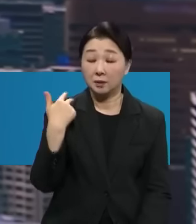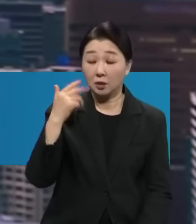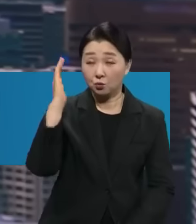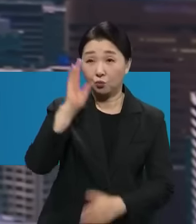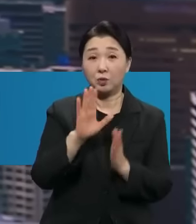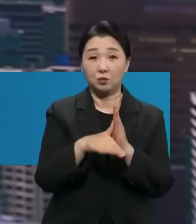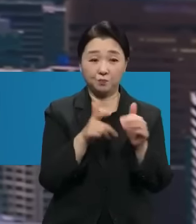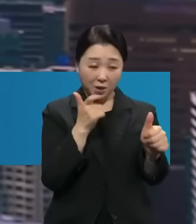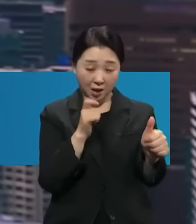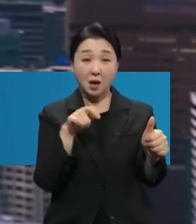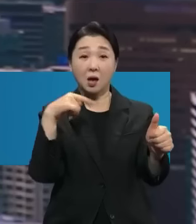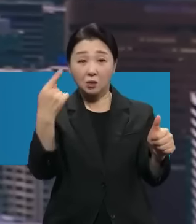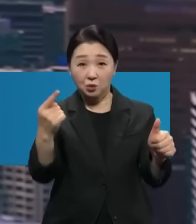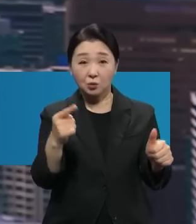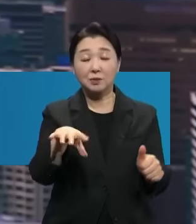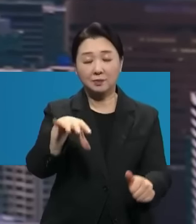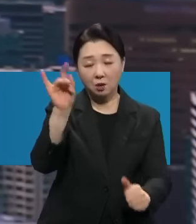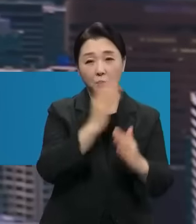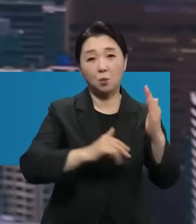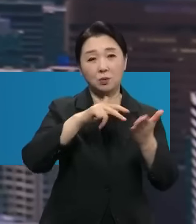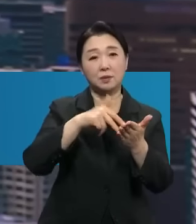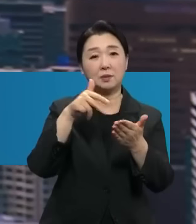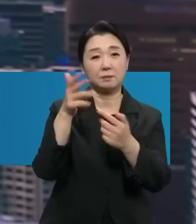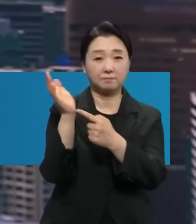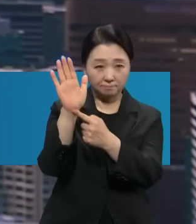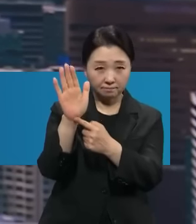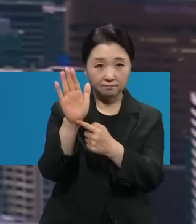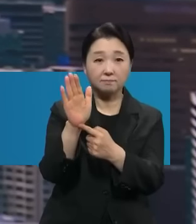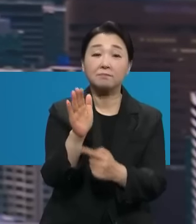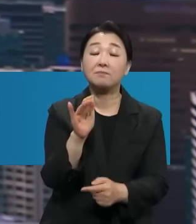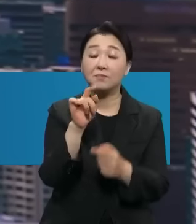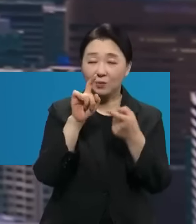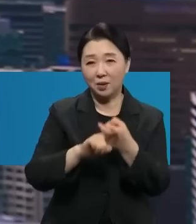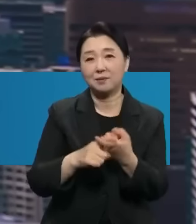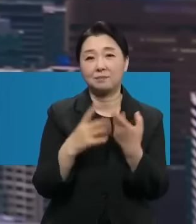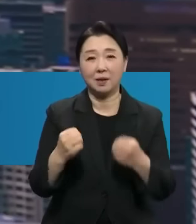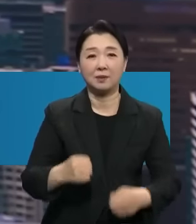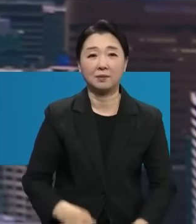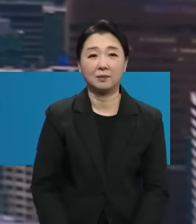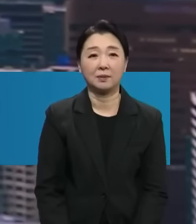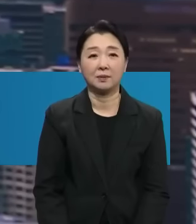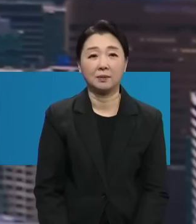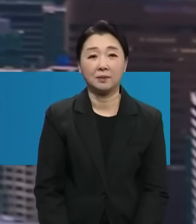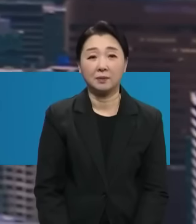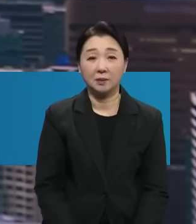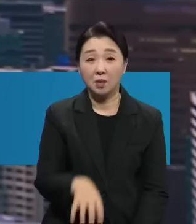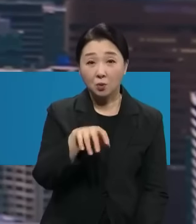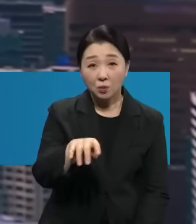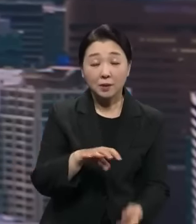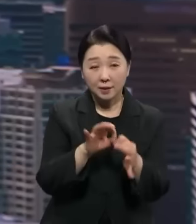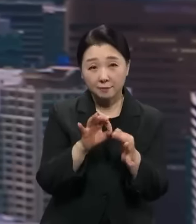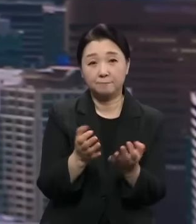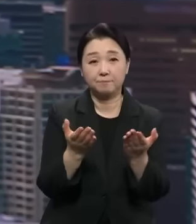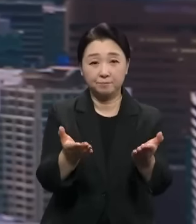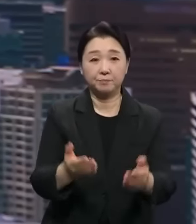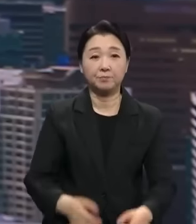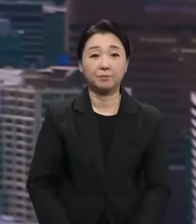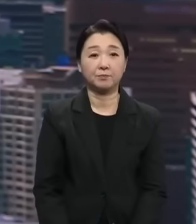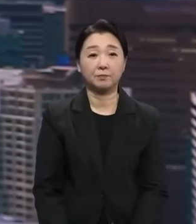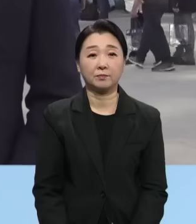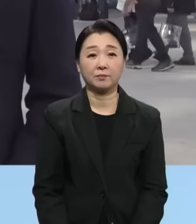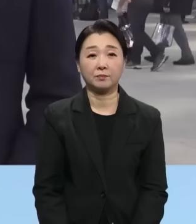총격 사건 이후 사실상 처음 공식적으로 메시지를 내는 거라 더 관심이 모입니다. 현장에 나가 있는 취재 기자 연결해